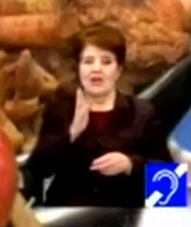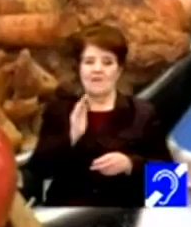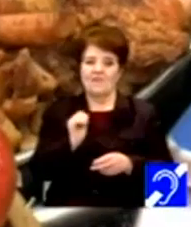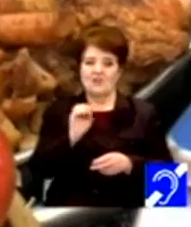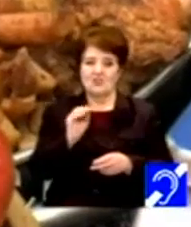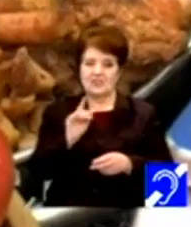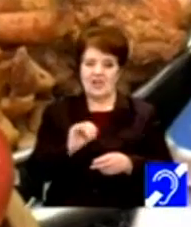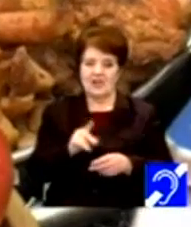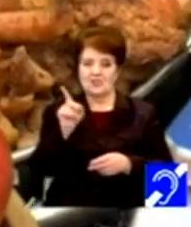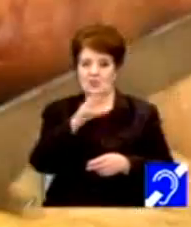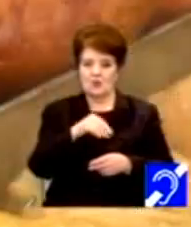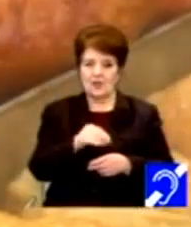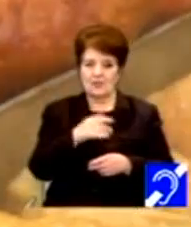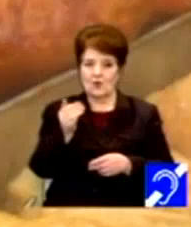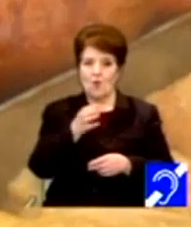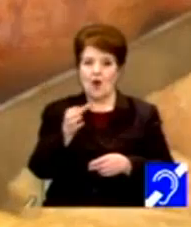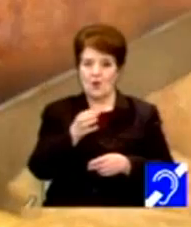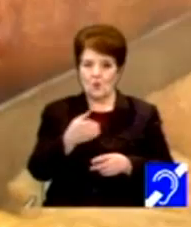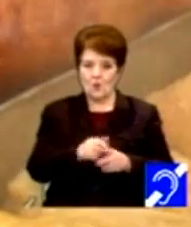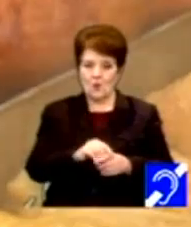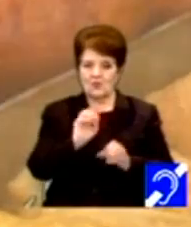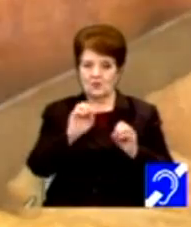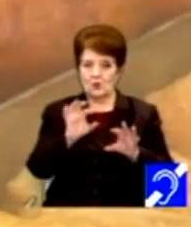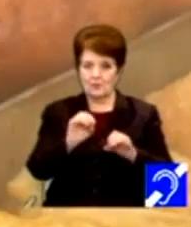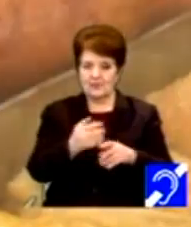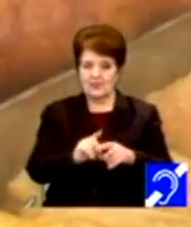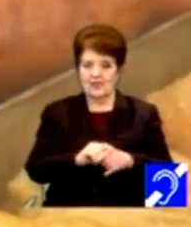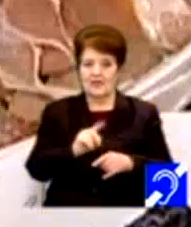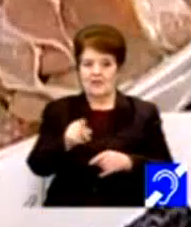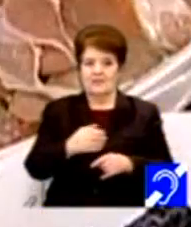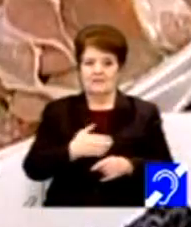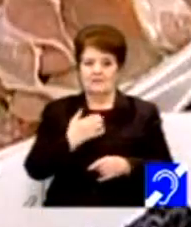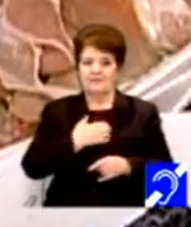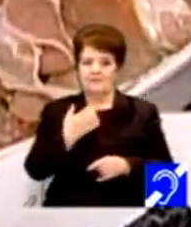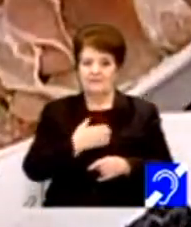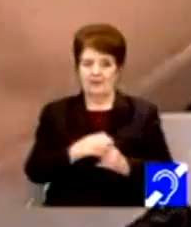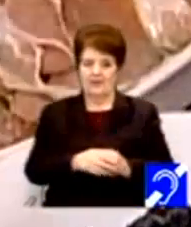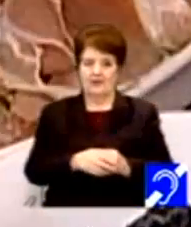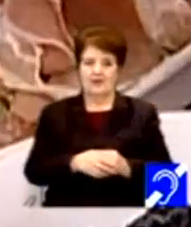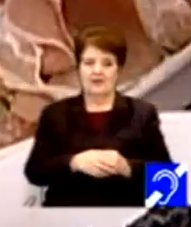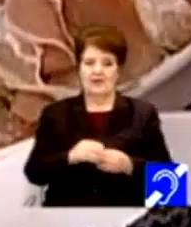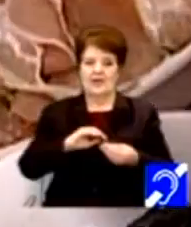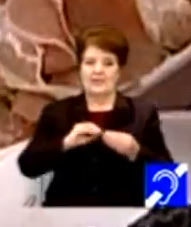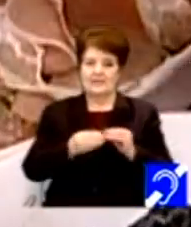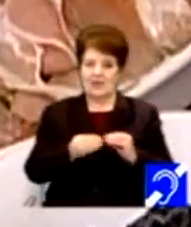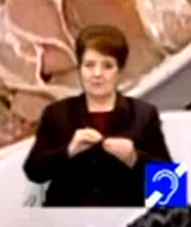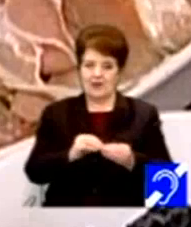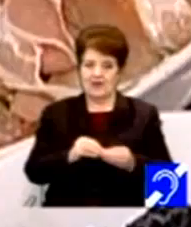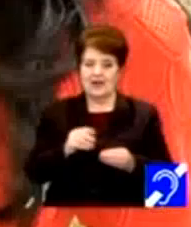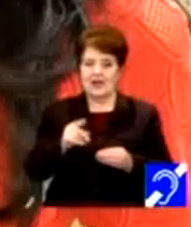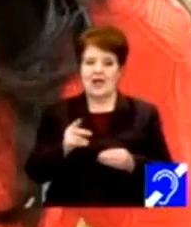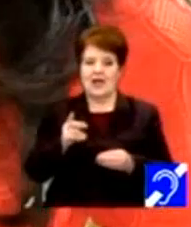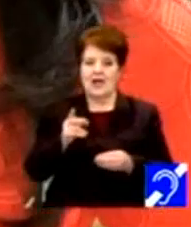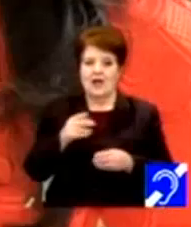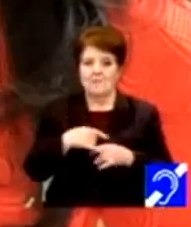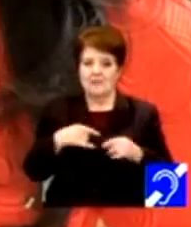totul stropit cu alcool, poate duce la afecțiuni care ne trimit direct la camera de gardă. Nu renunțăm la legume, nici măcar la mesele